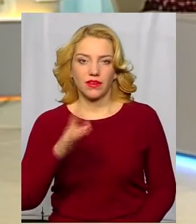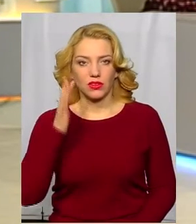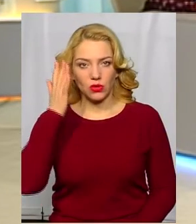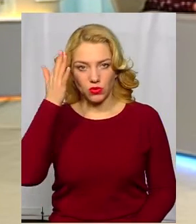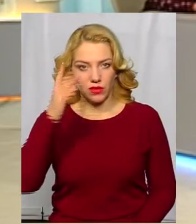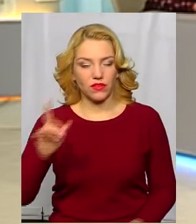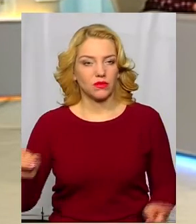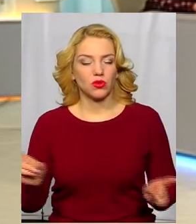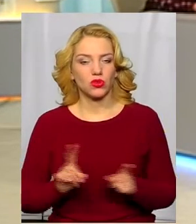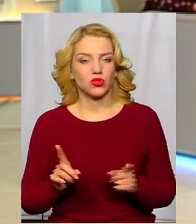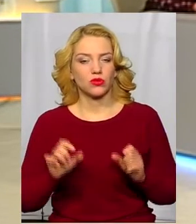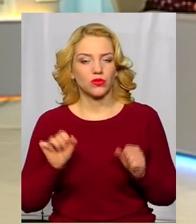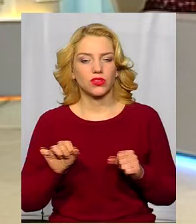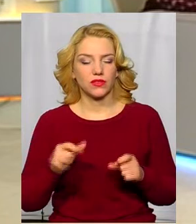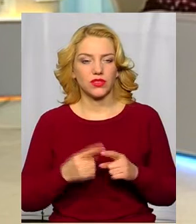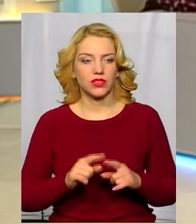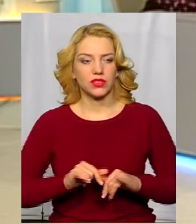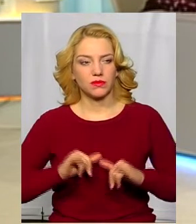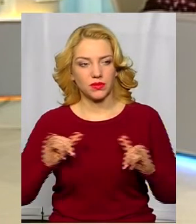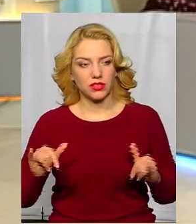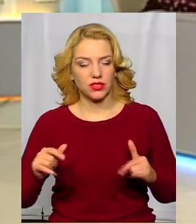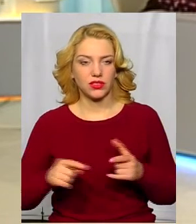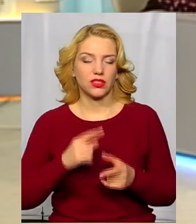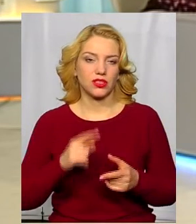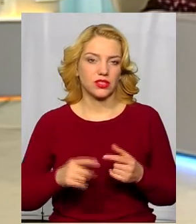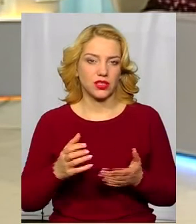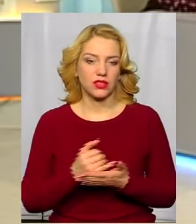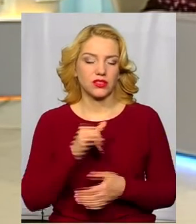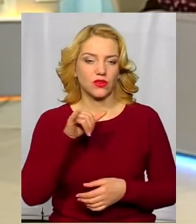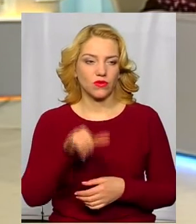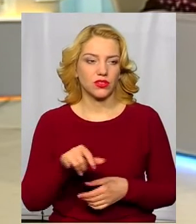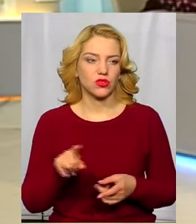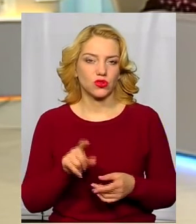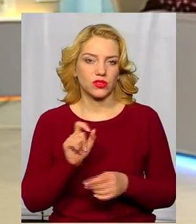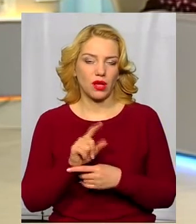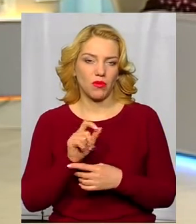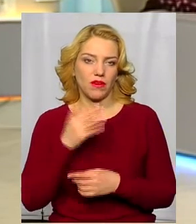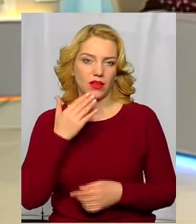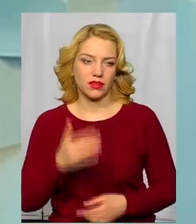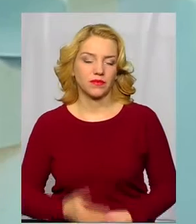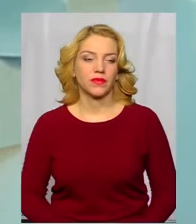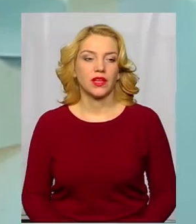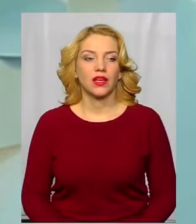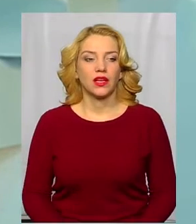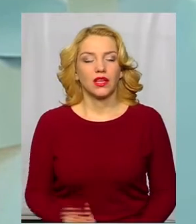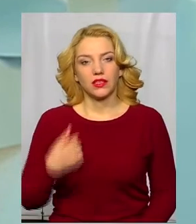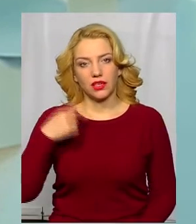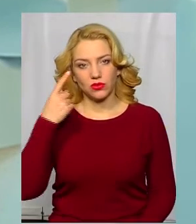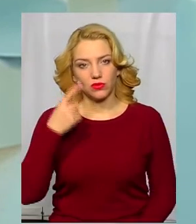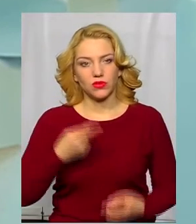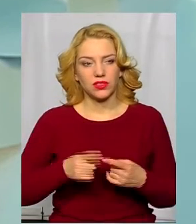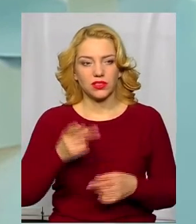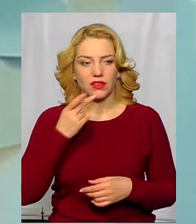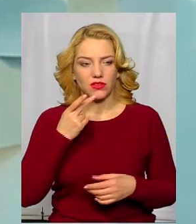уявімо, що можливості ці збільшаться, чи знайдеться у вас що замовляти? Ну, я думаю, що це завжди